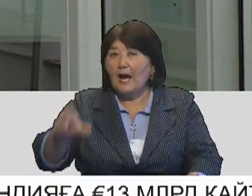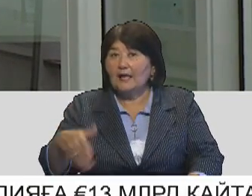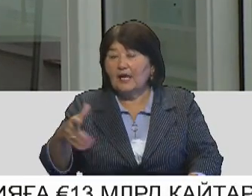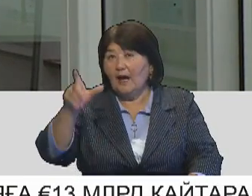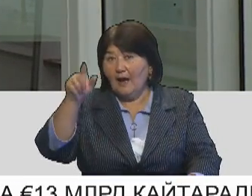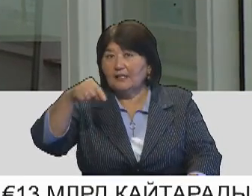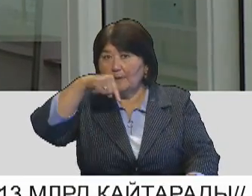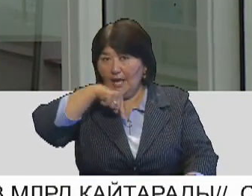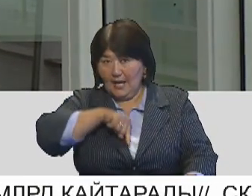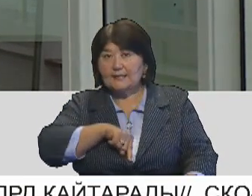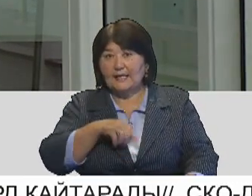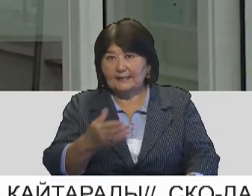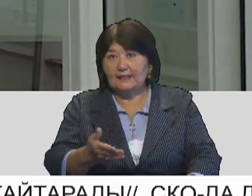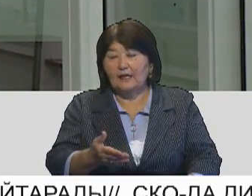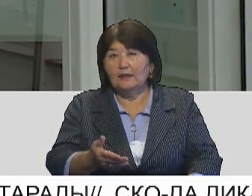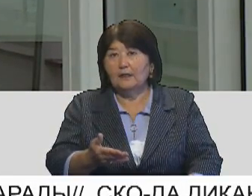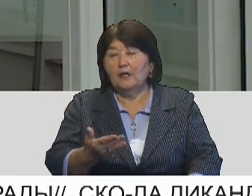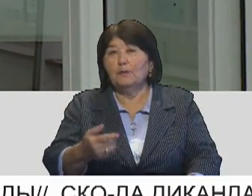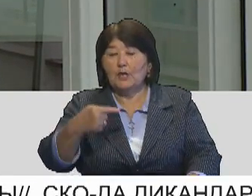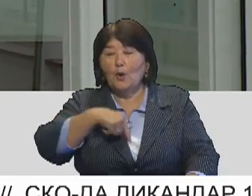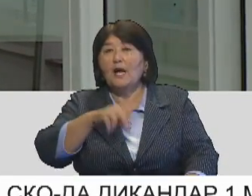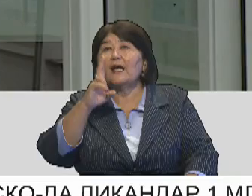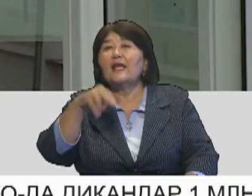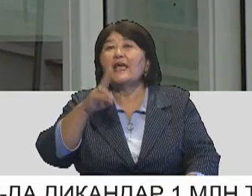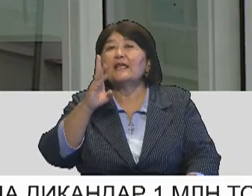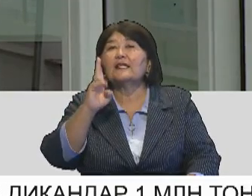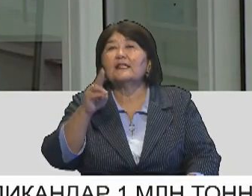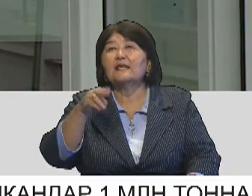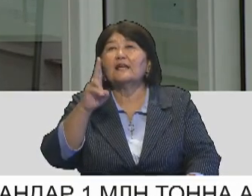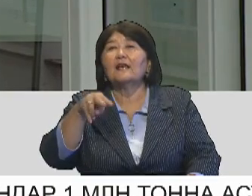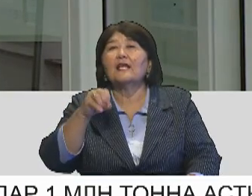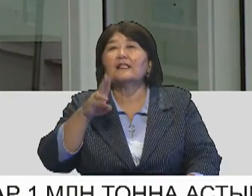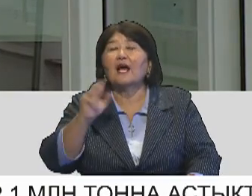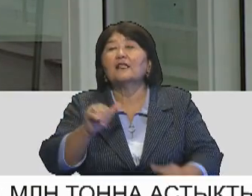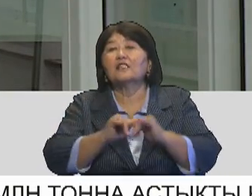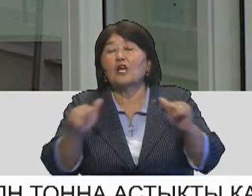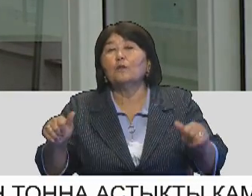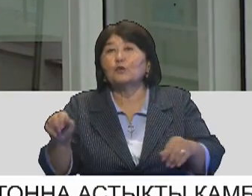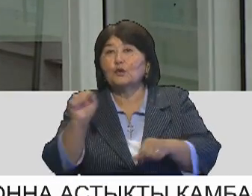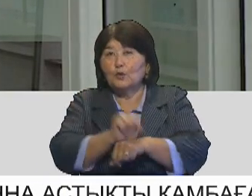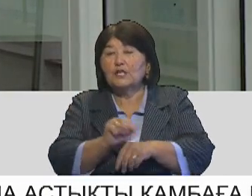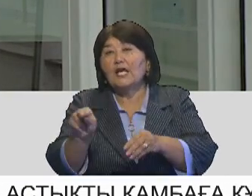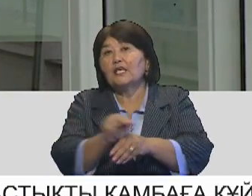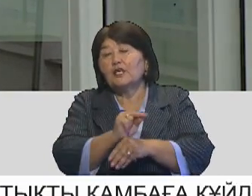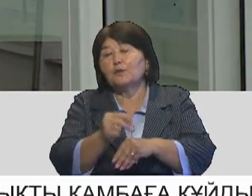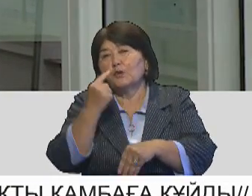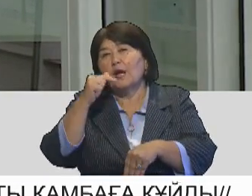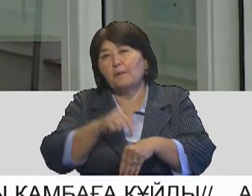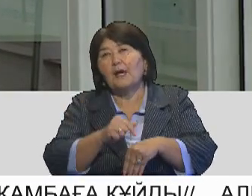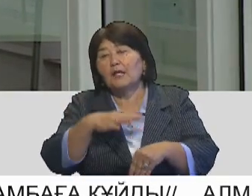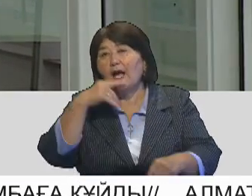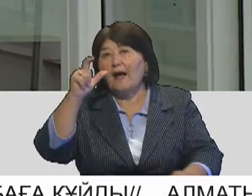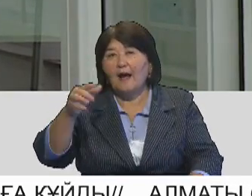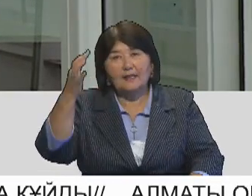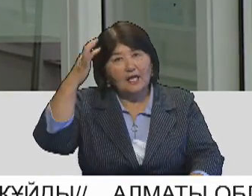адамның ағзасында мына клеткалардың дамуын тоқтатады. Сосын мына химиялық емдеуде көбіне байқап жатасыздар, адамның